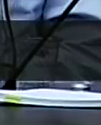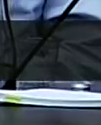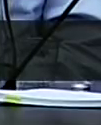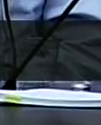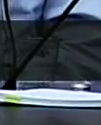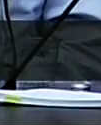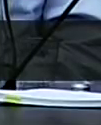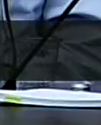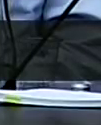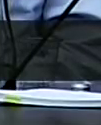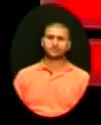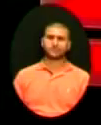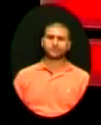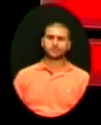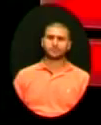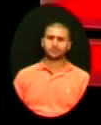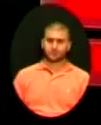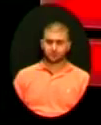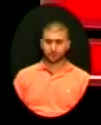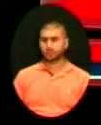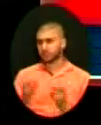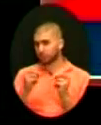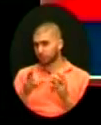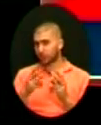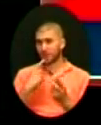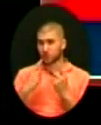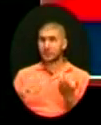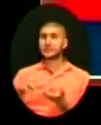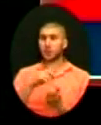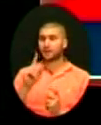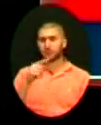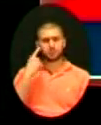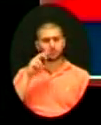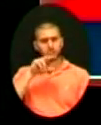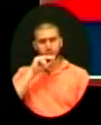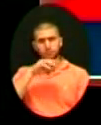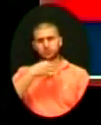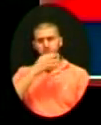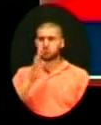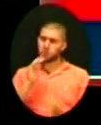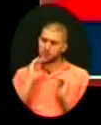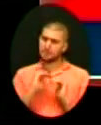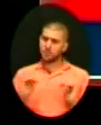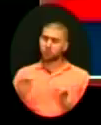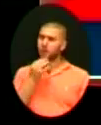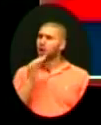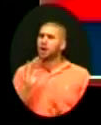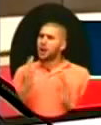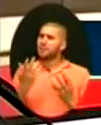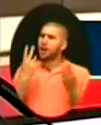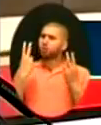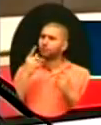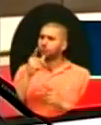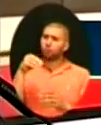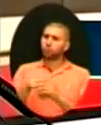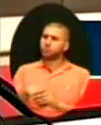and we have to convince abroad. כן, הדיון היה סוער, אבל הדברים שלו נשמעים מאוד מתונים. קודם כל, למה היה חשוב לך